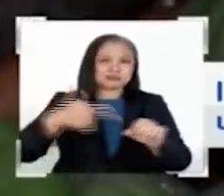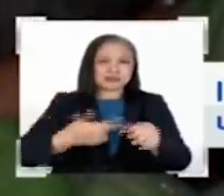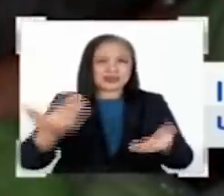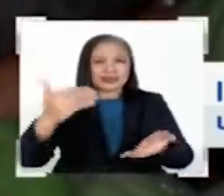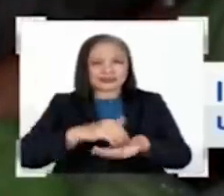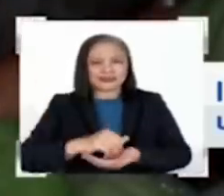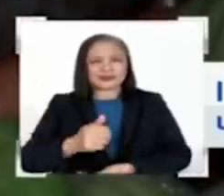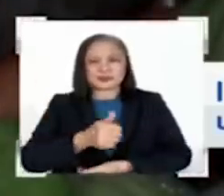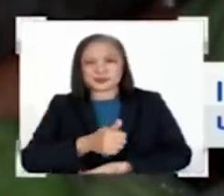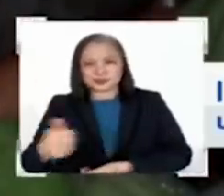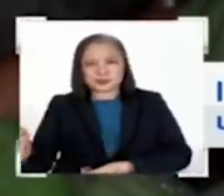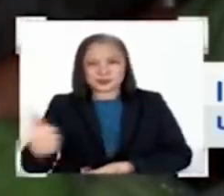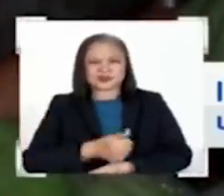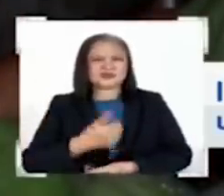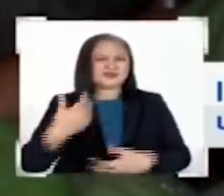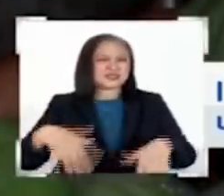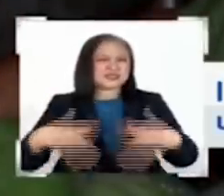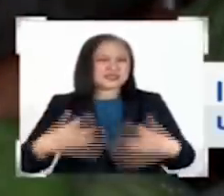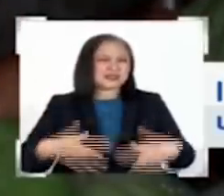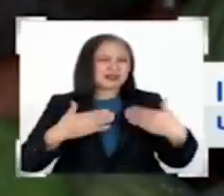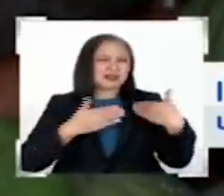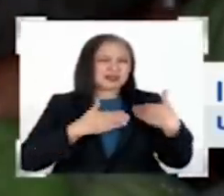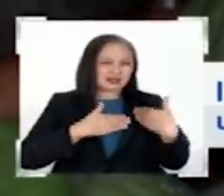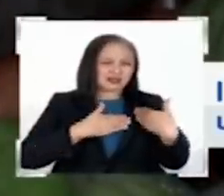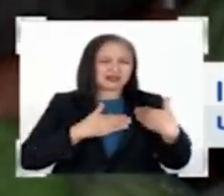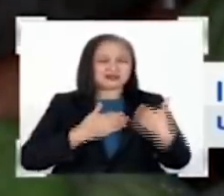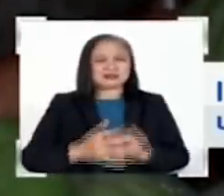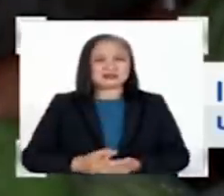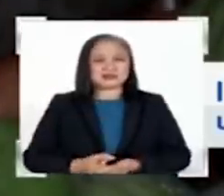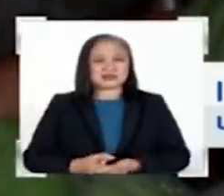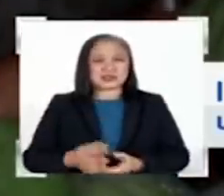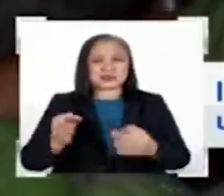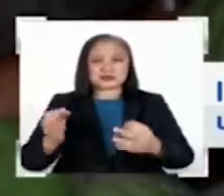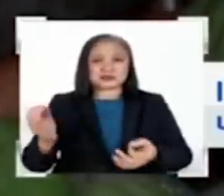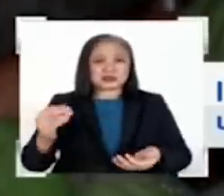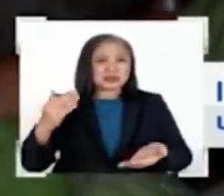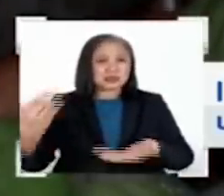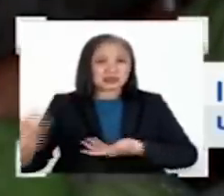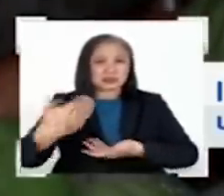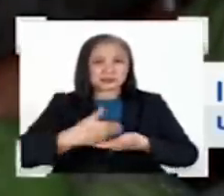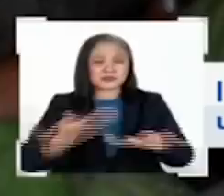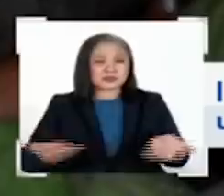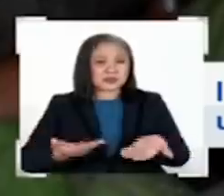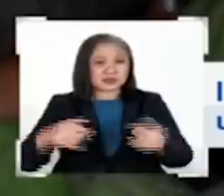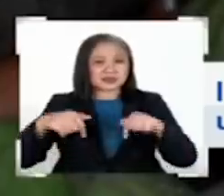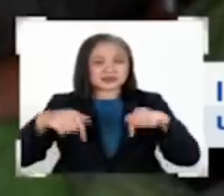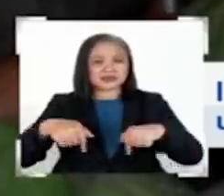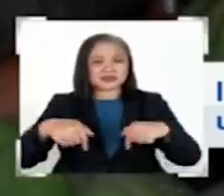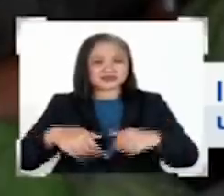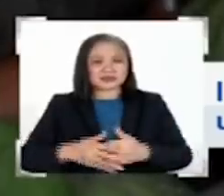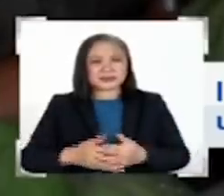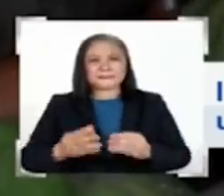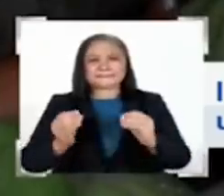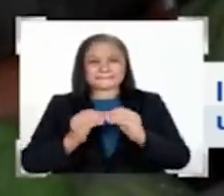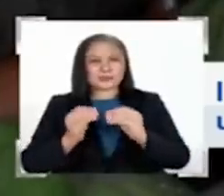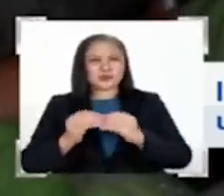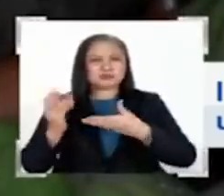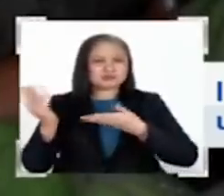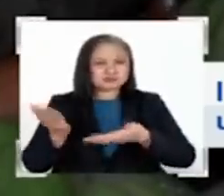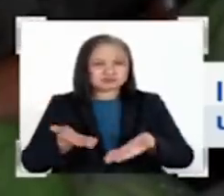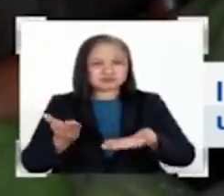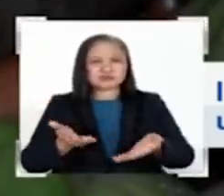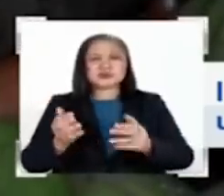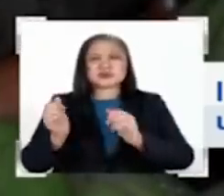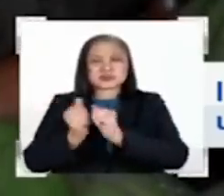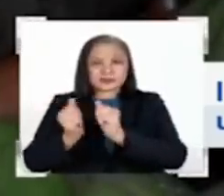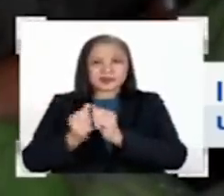Bigat. Kaya pumunta kami rito, pag ano, medyo marami kaming ano, kasabay. Kasabay, marami